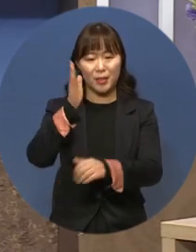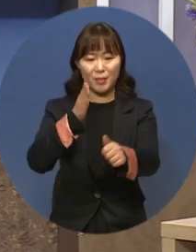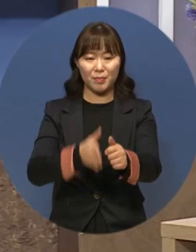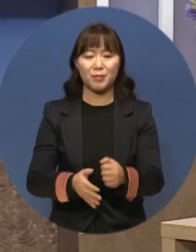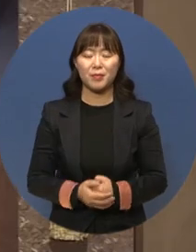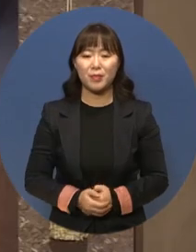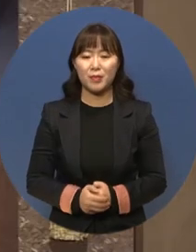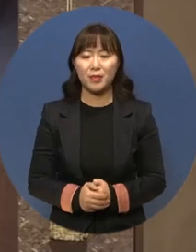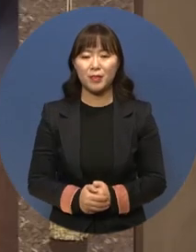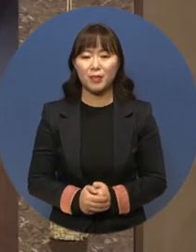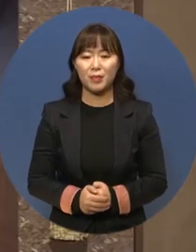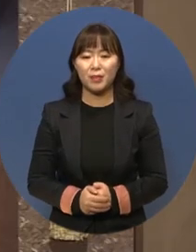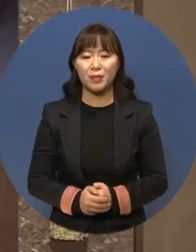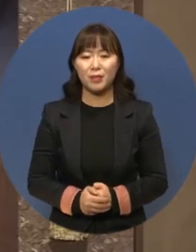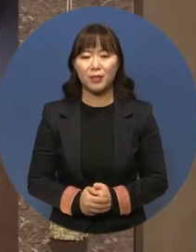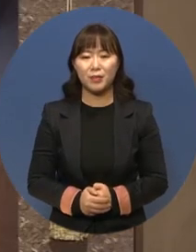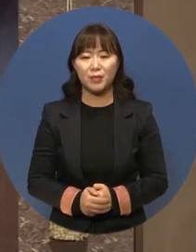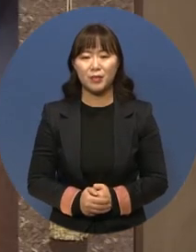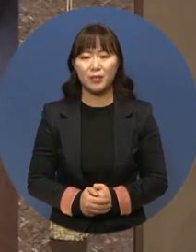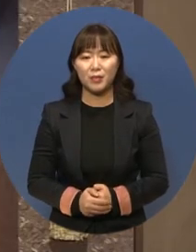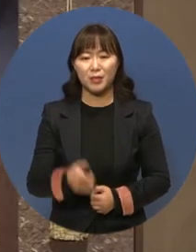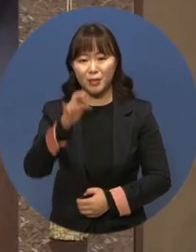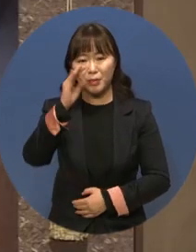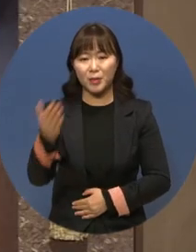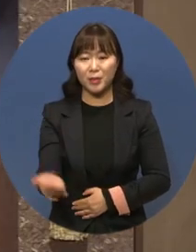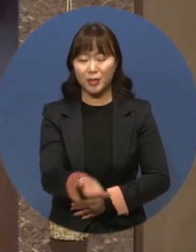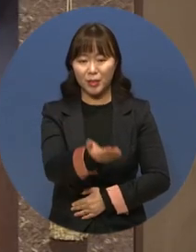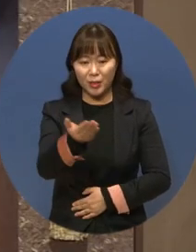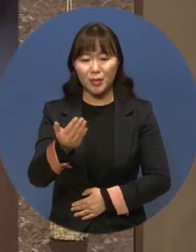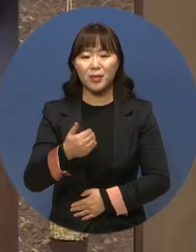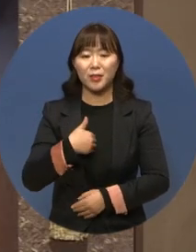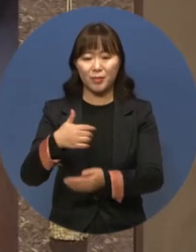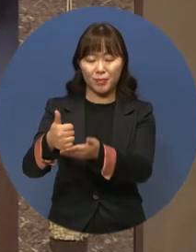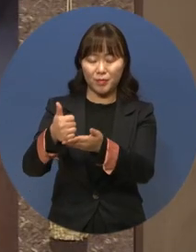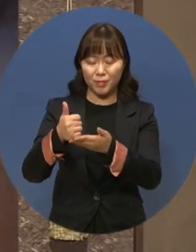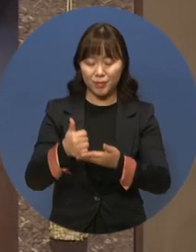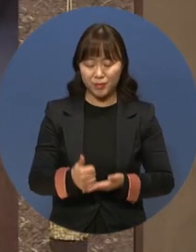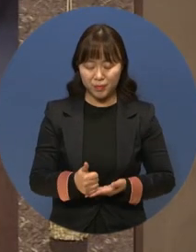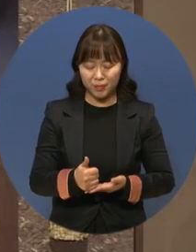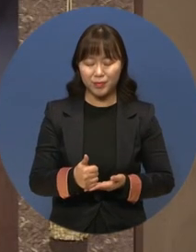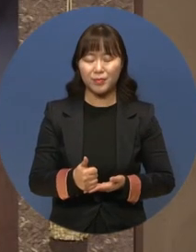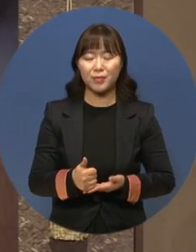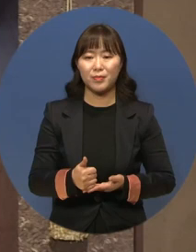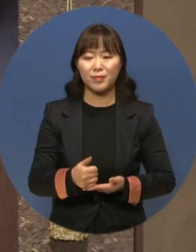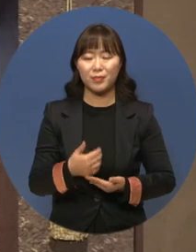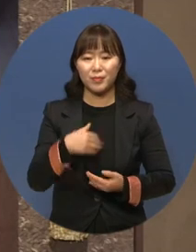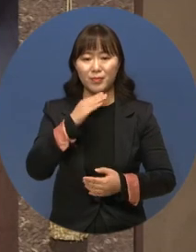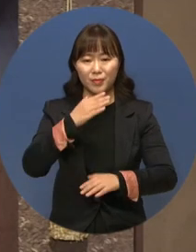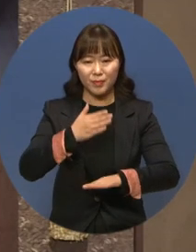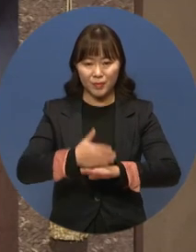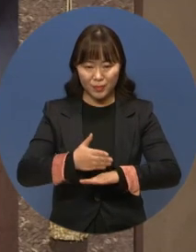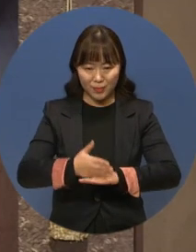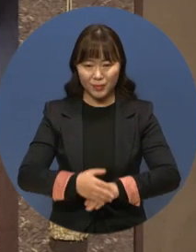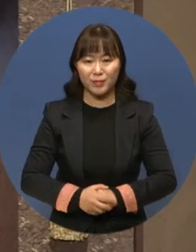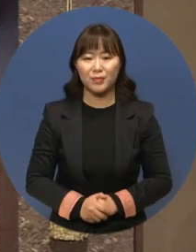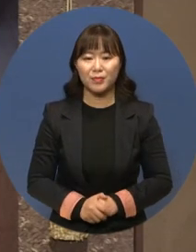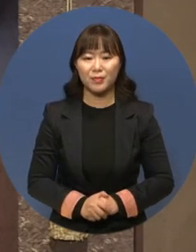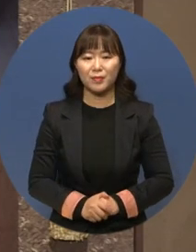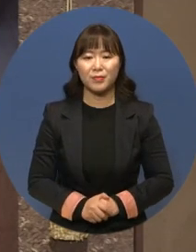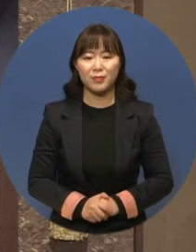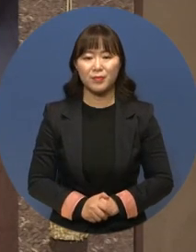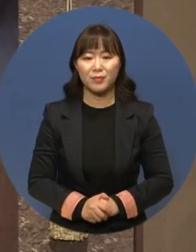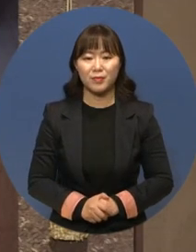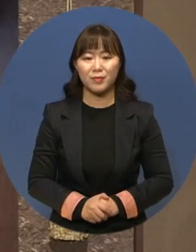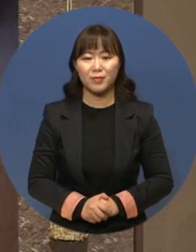해주시죠. 네. 시청자 여러분, 뭐 이렇게 저 초대해 주셔서 고맙습니다.